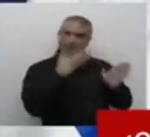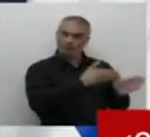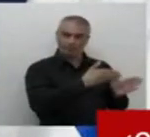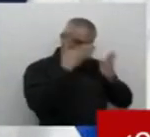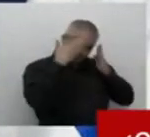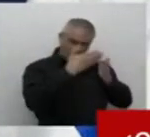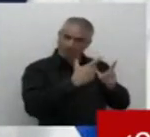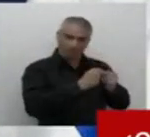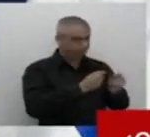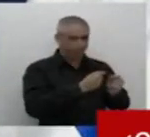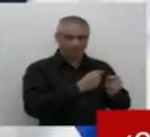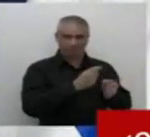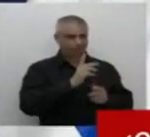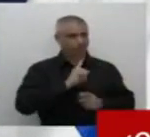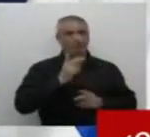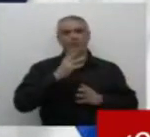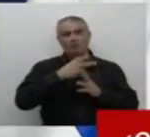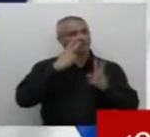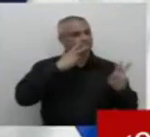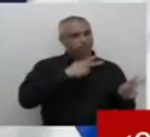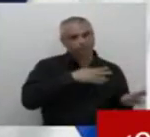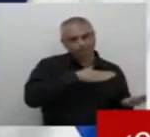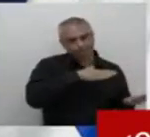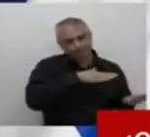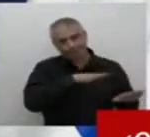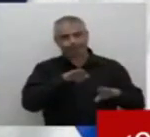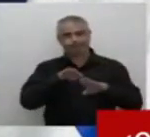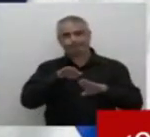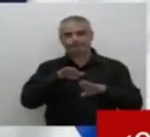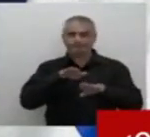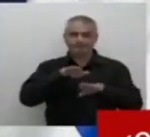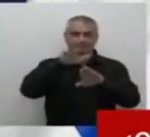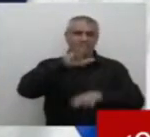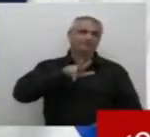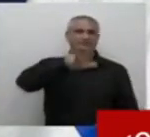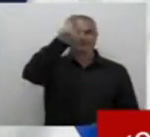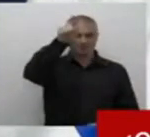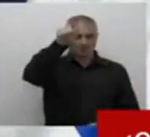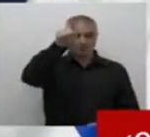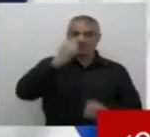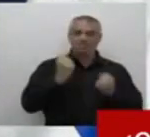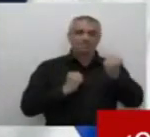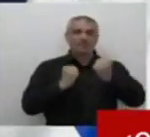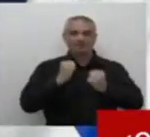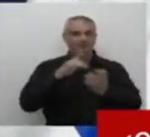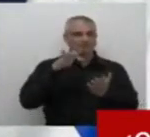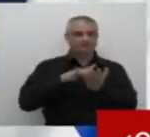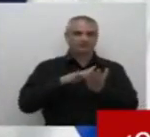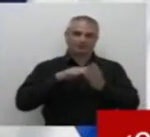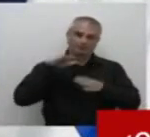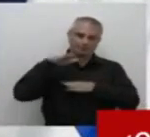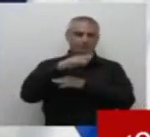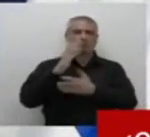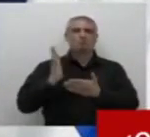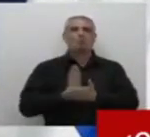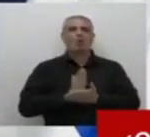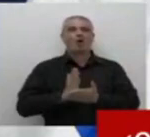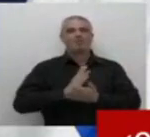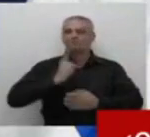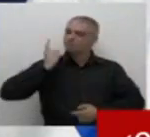قواتنا الجويه في معظمها موجهه الى الشمال